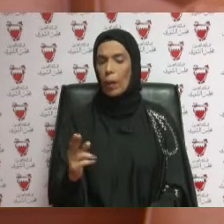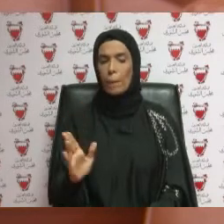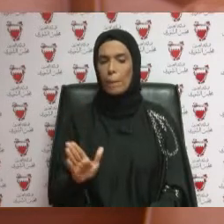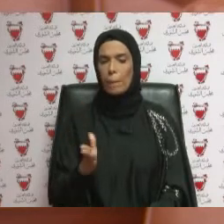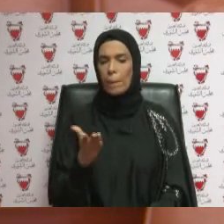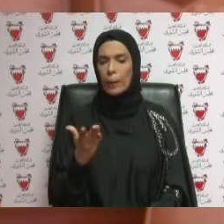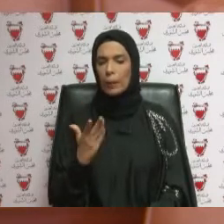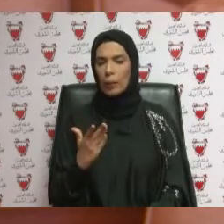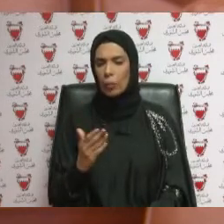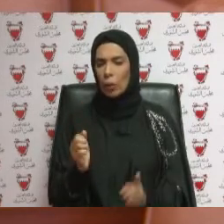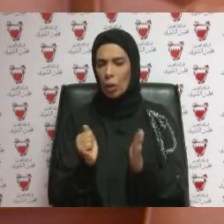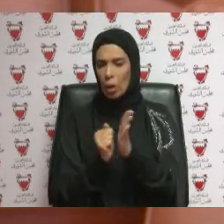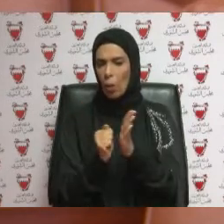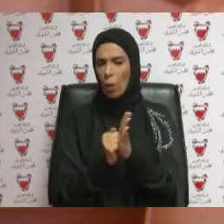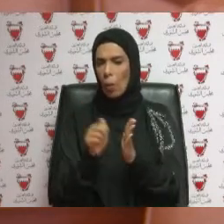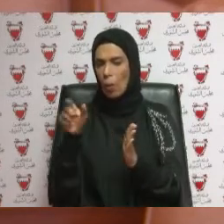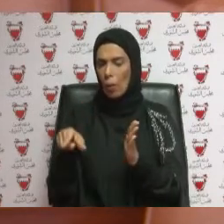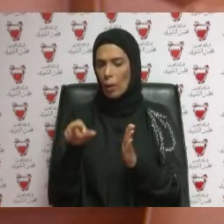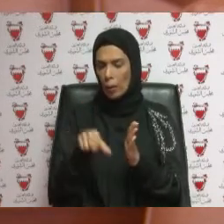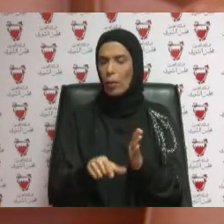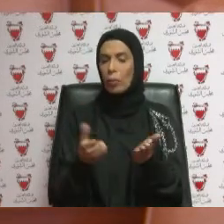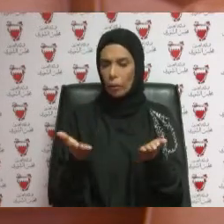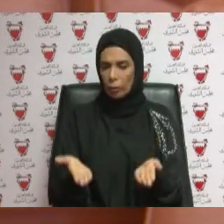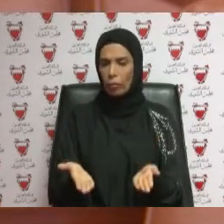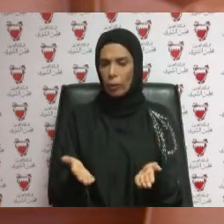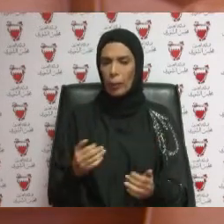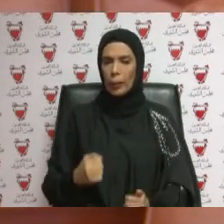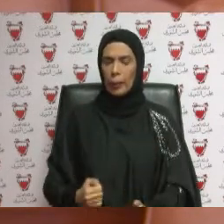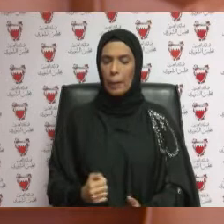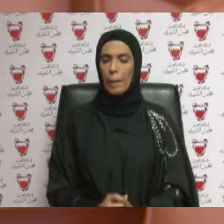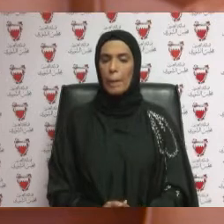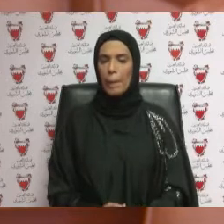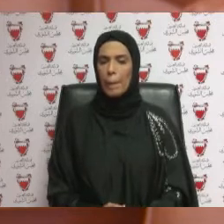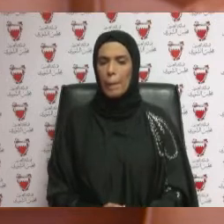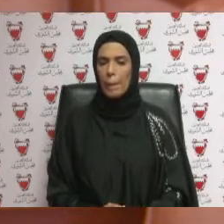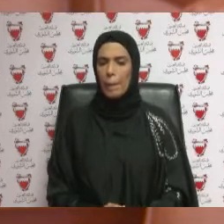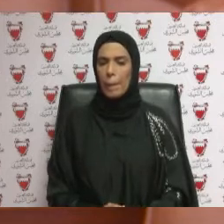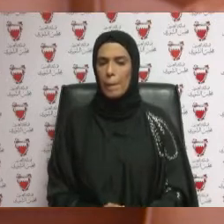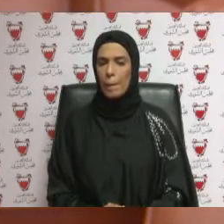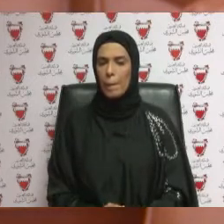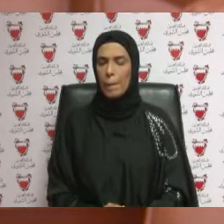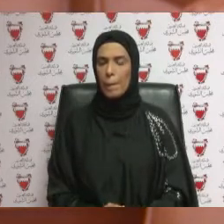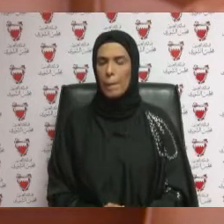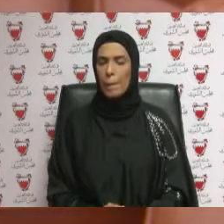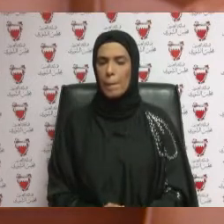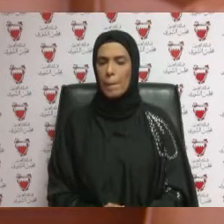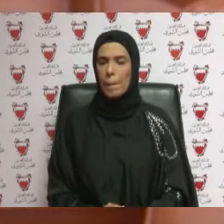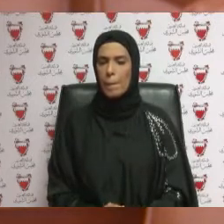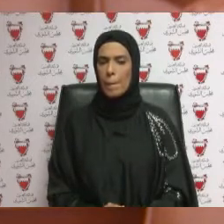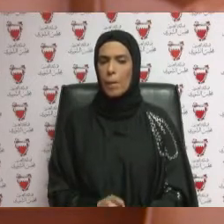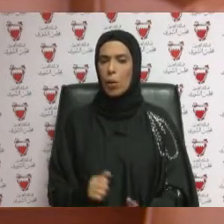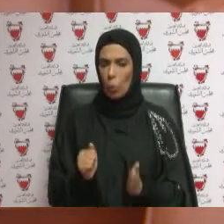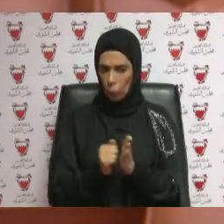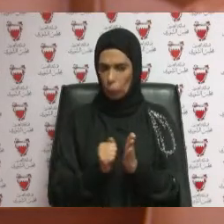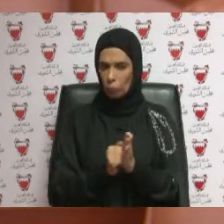وضع المساكن العمالية اللي موجودة حاليا في البحرين؟ يوجد الكثير من المساكن، هل هذه المساكن